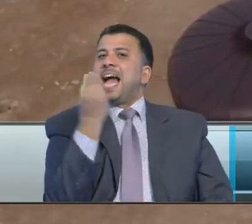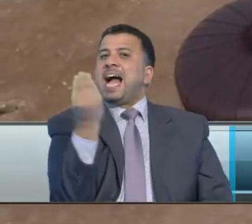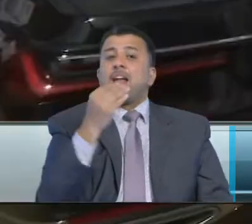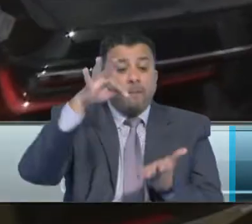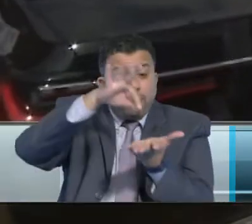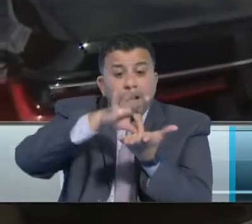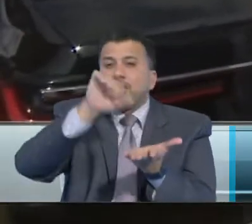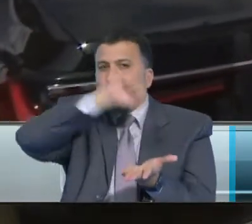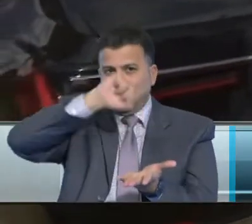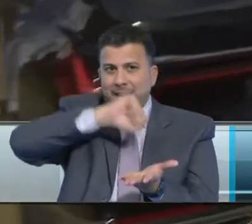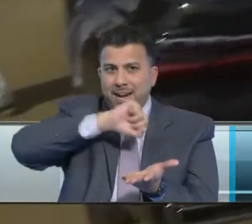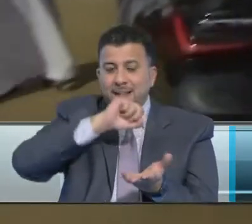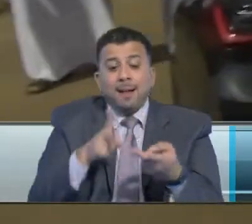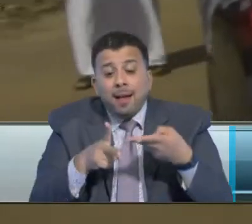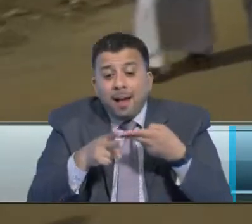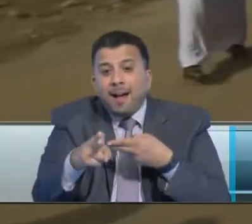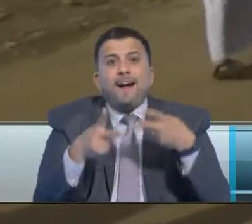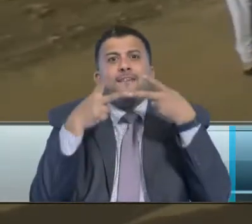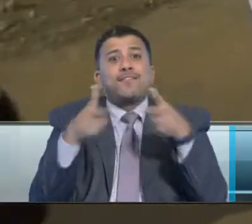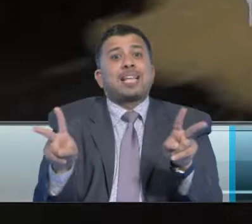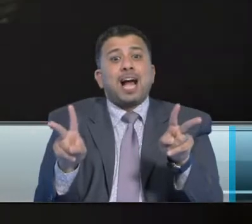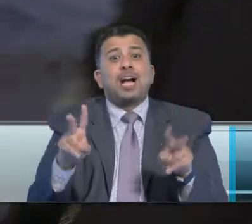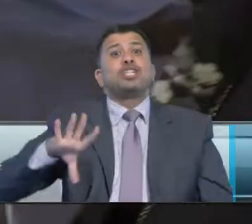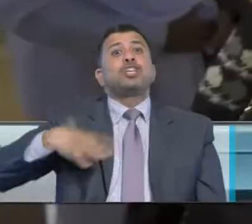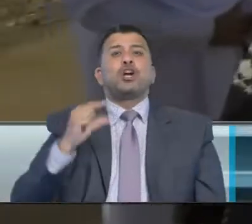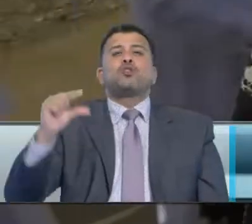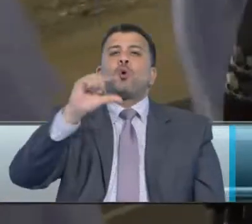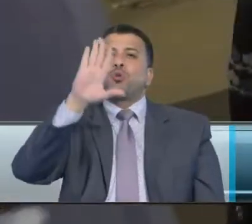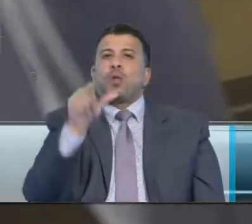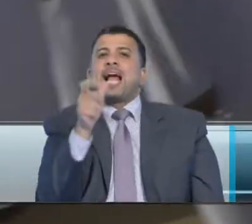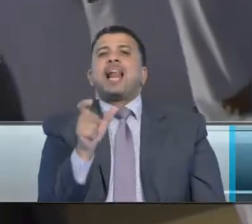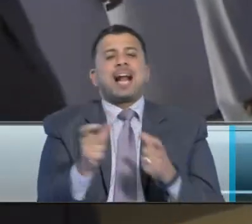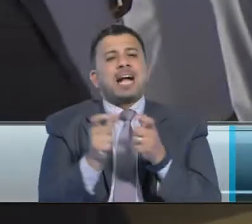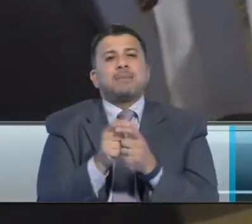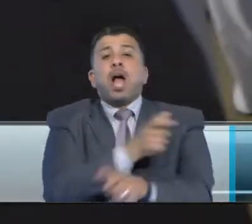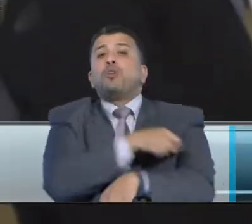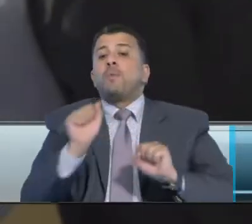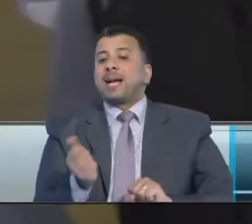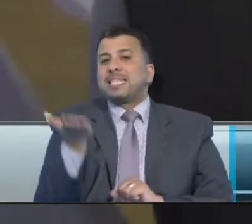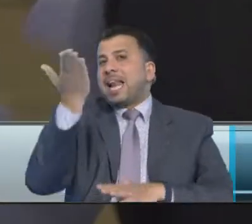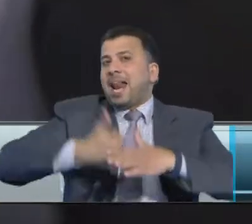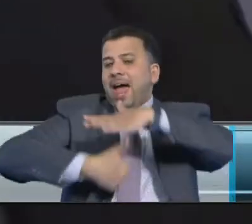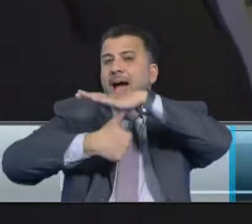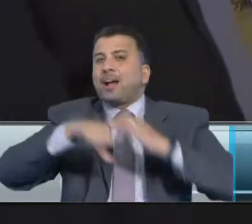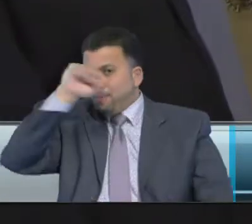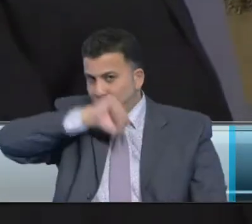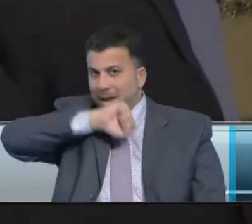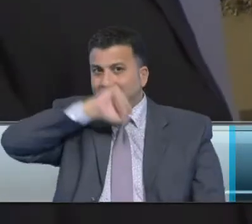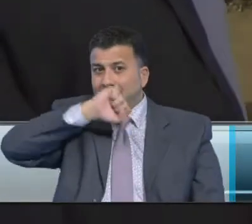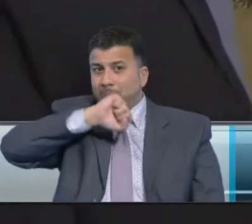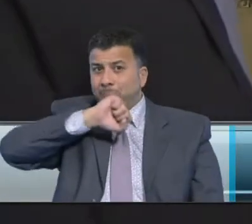الشارقة، افتتح صاحب السمو الشيخ الدكتور سلطان بن محمد القاسمي عضو المجلس الأعلى حاكم إمارة